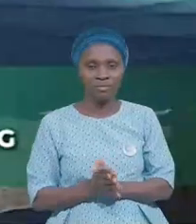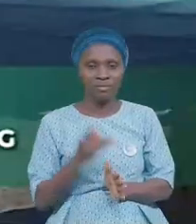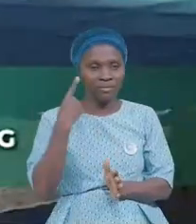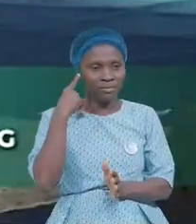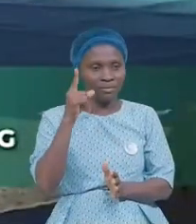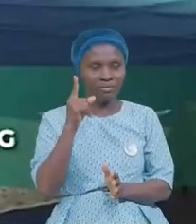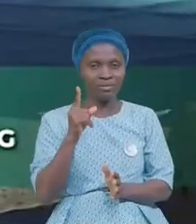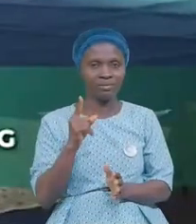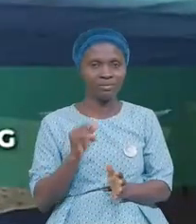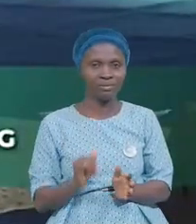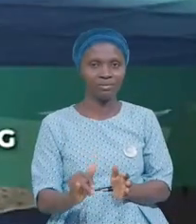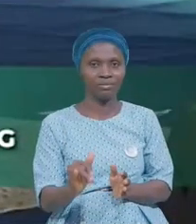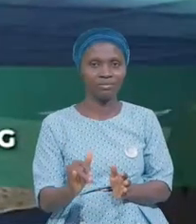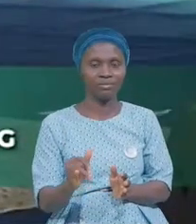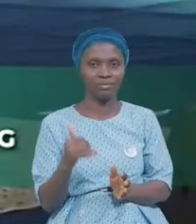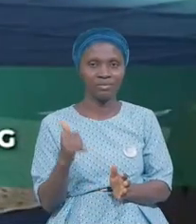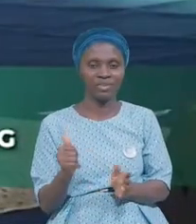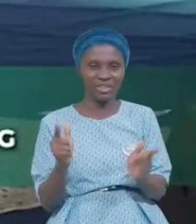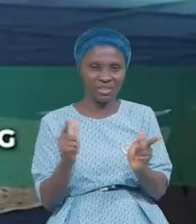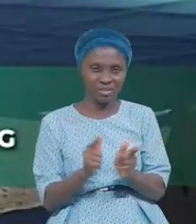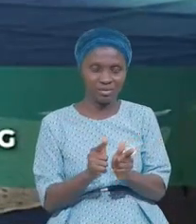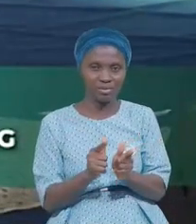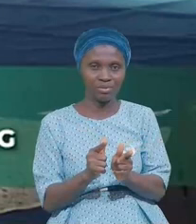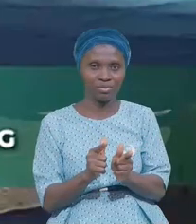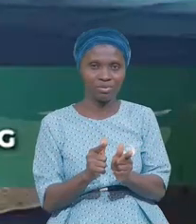10, 37.